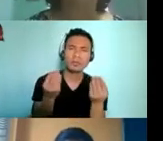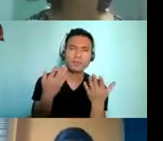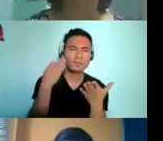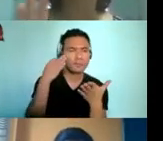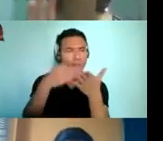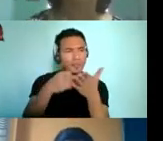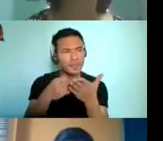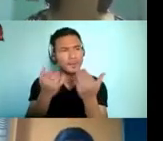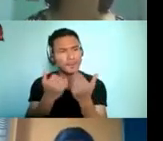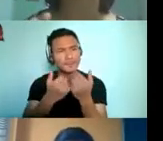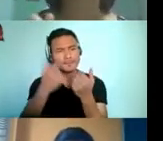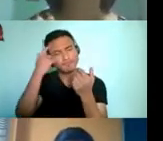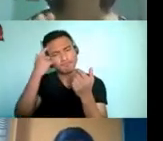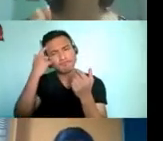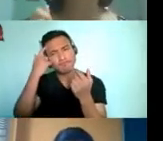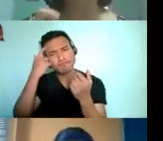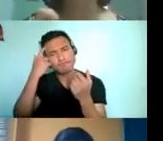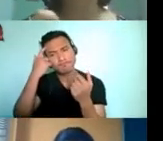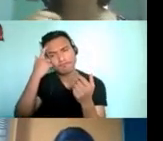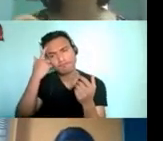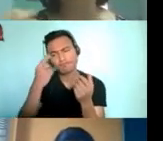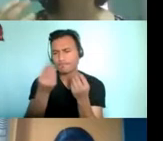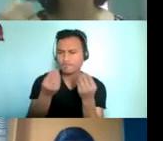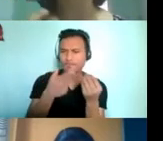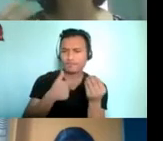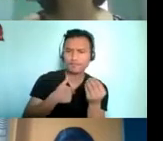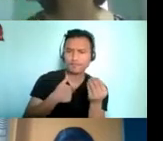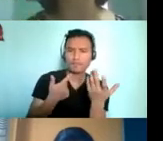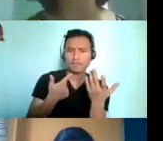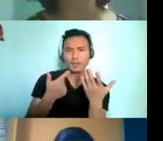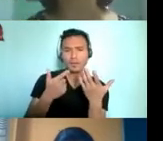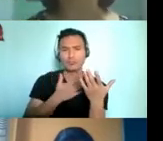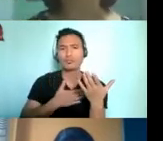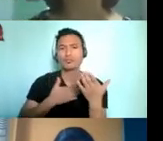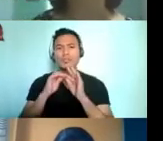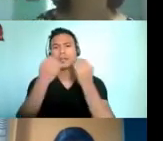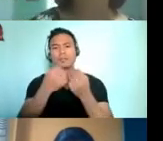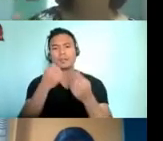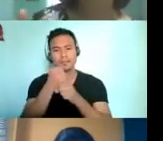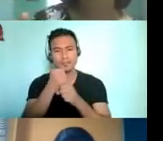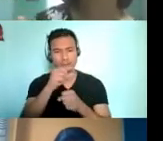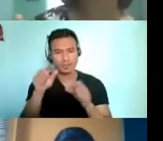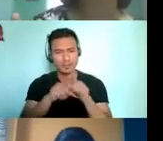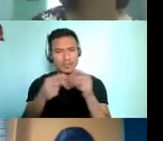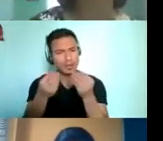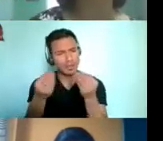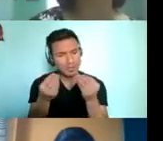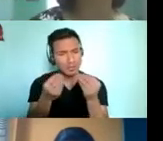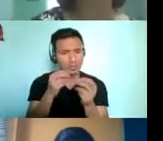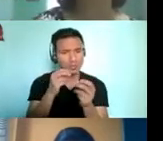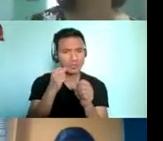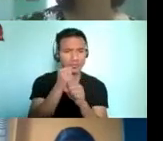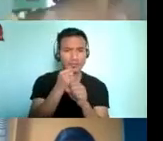ध्यानमा राखेर मध्यनजर राखेर अलिकति हामीले मनोसामाजिक प्रतिक्रियाहरूको बारेमा पनि अलिकति यहाँ चर्चा